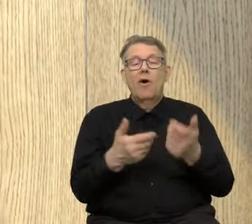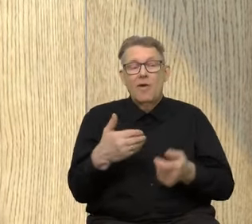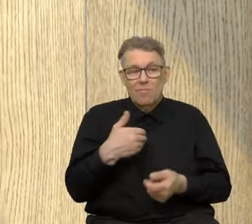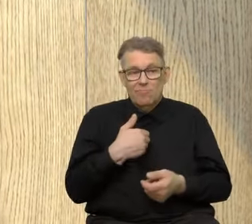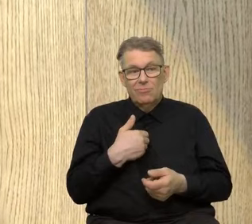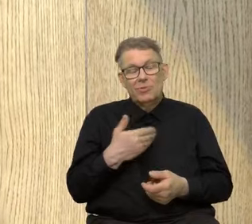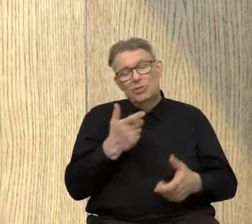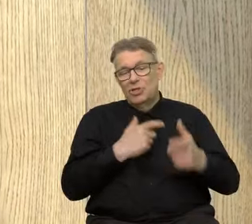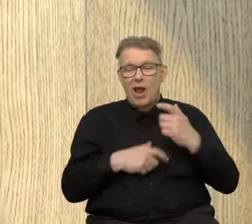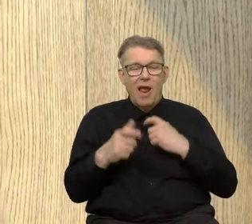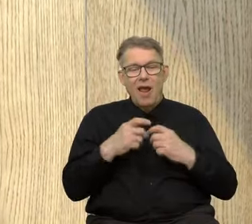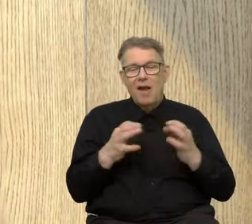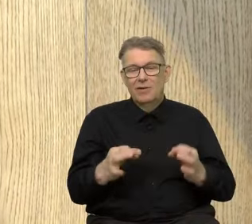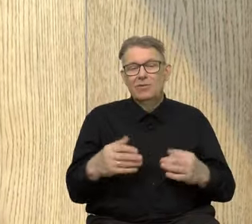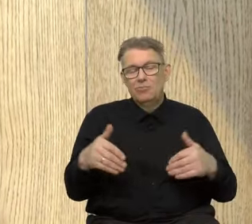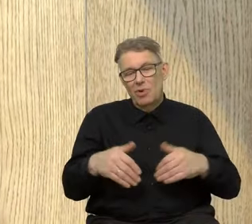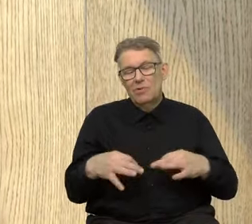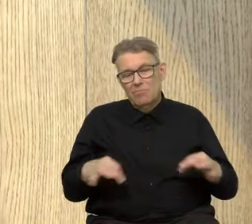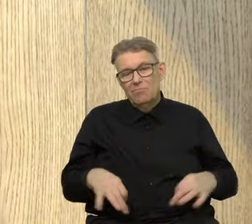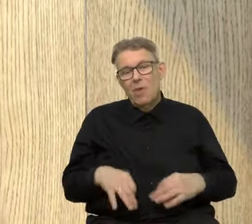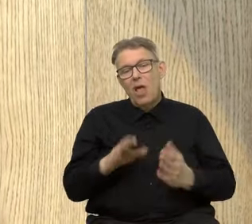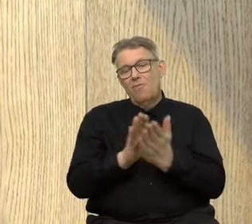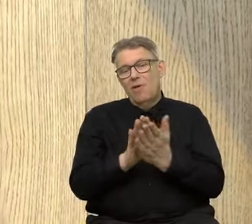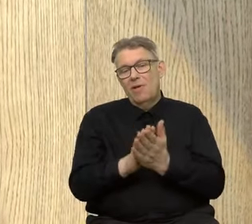dzisiaj panią Lucję wynagrodzić,